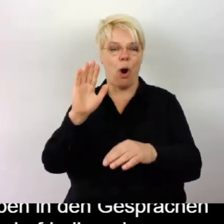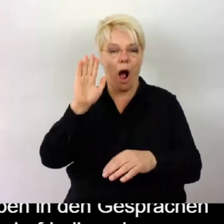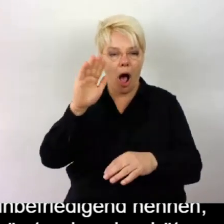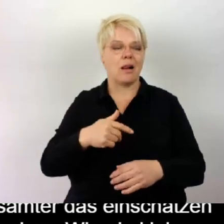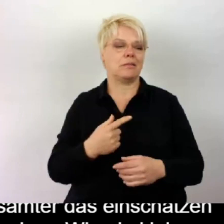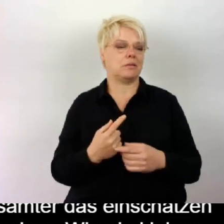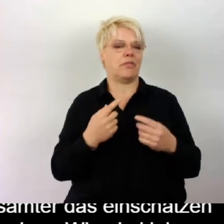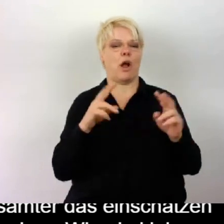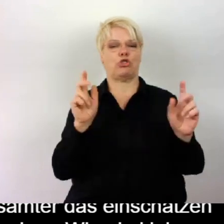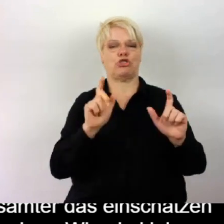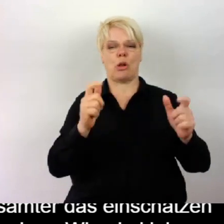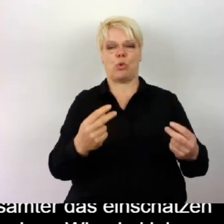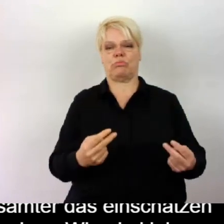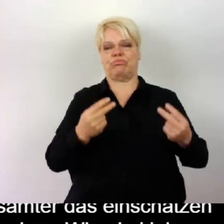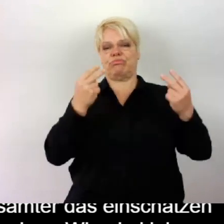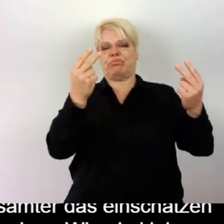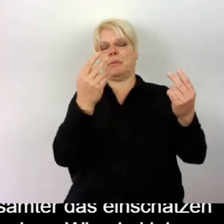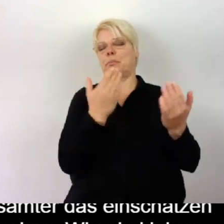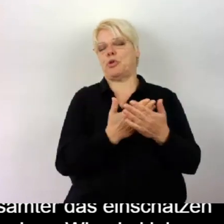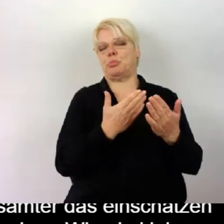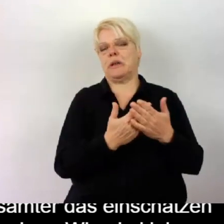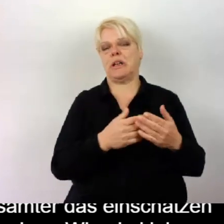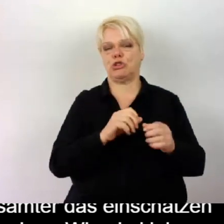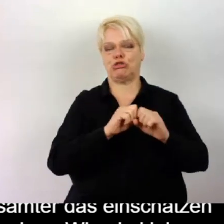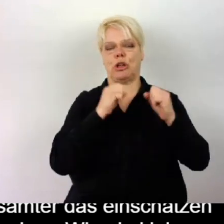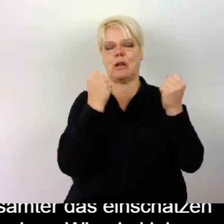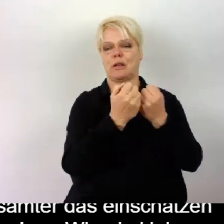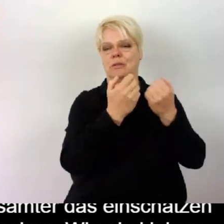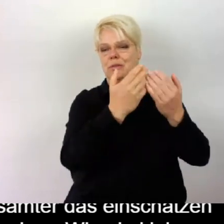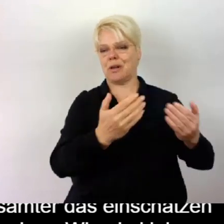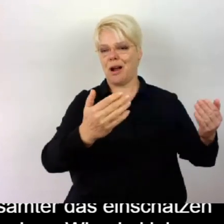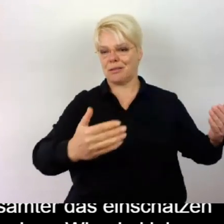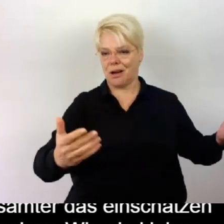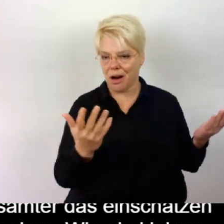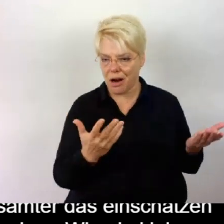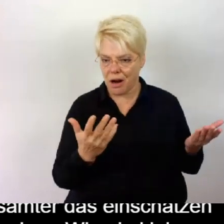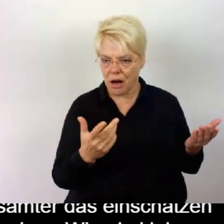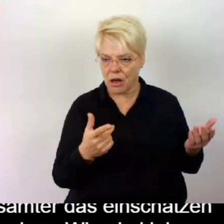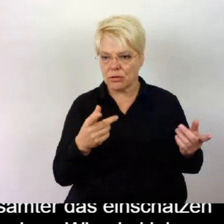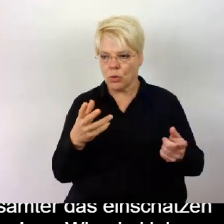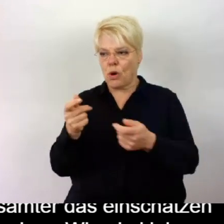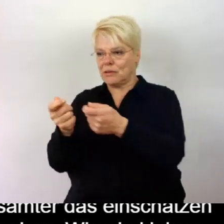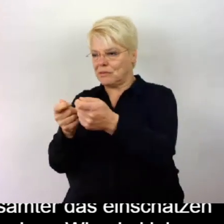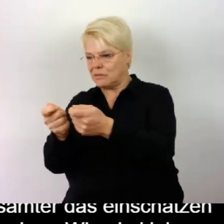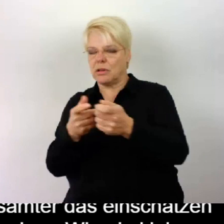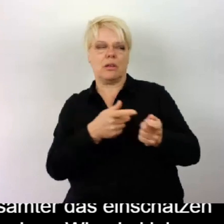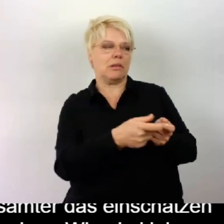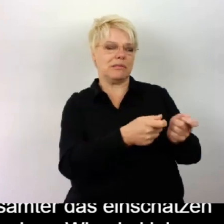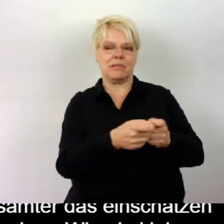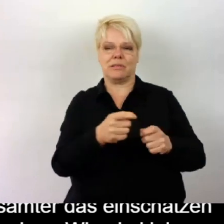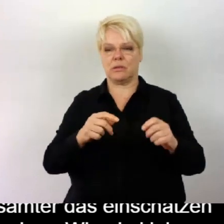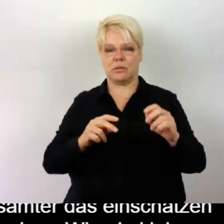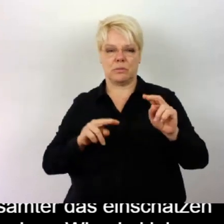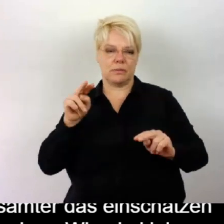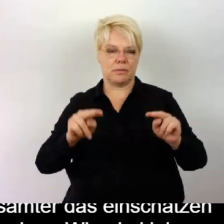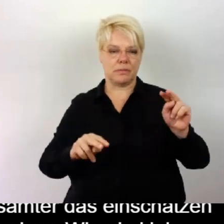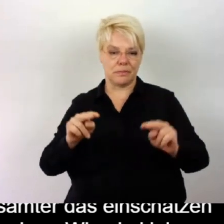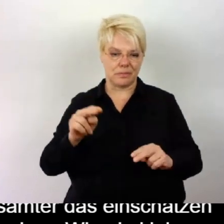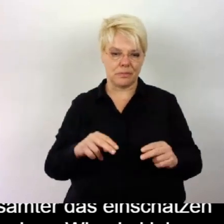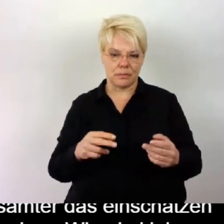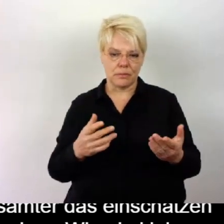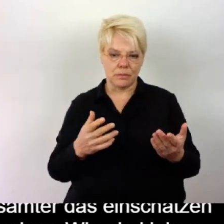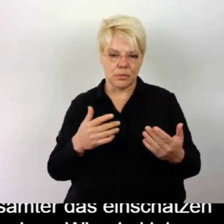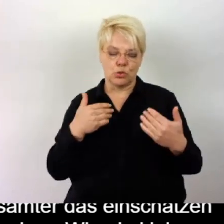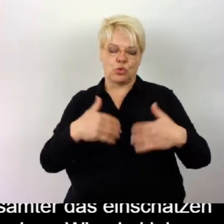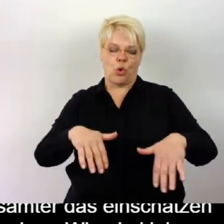noch eine Viertelstunde Zeit. Ich habe noch 4 Fragen auf dem Zettel. Danach möchte ich die Runde auch schließen. Als nächstes Julian von Löwis, Bayerischer Rundfunk.